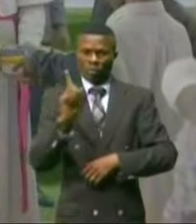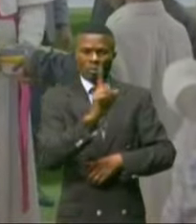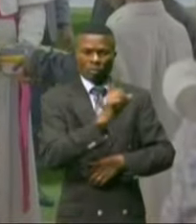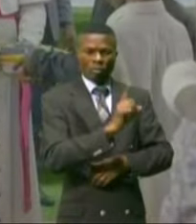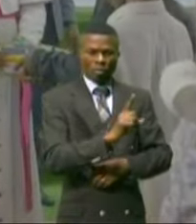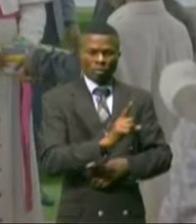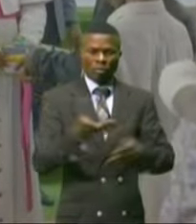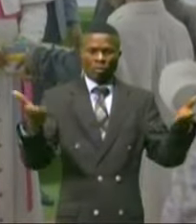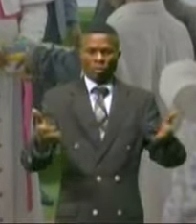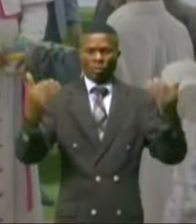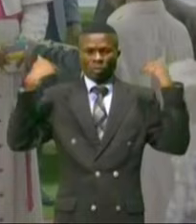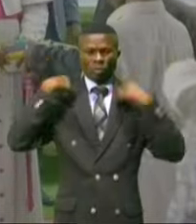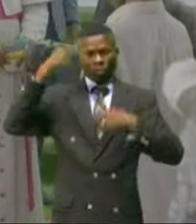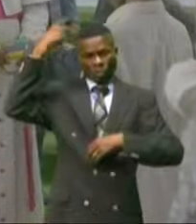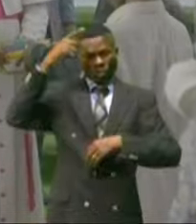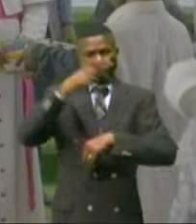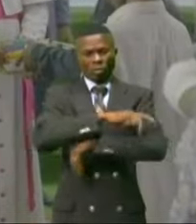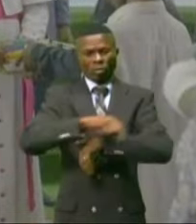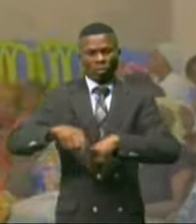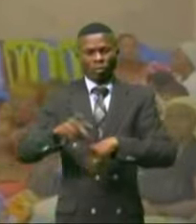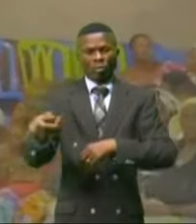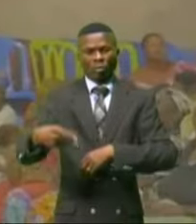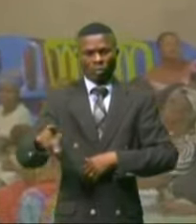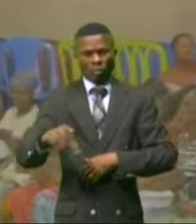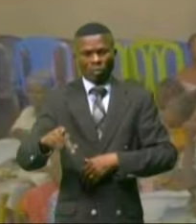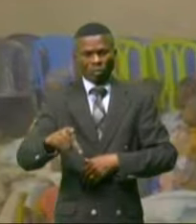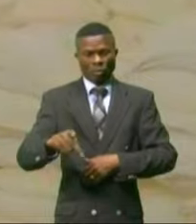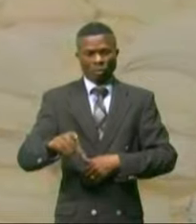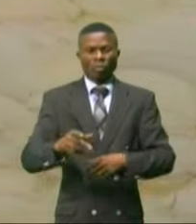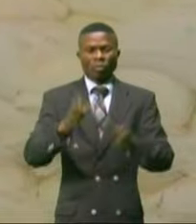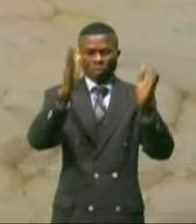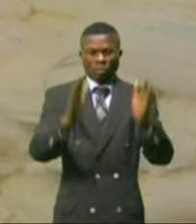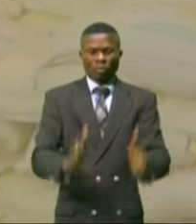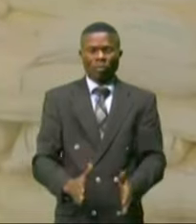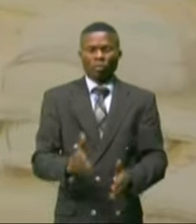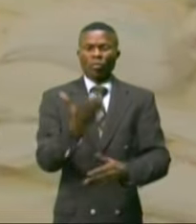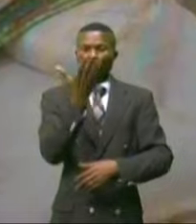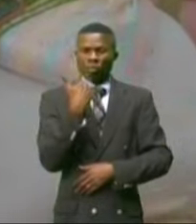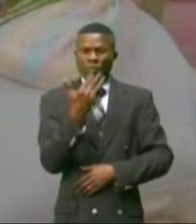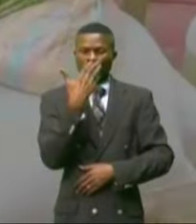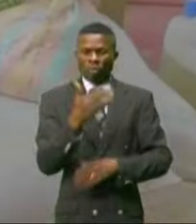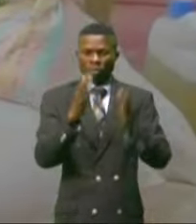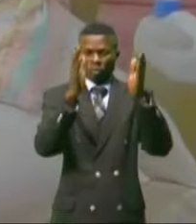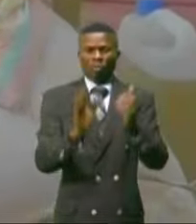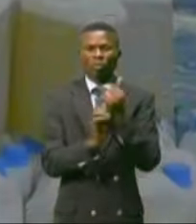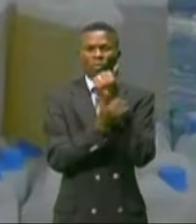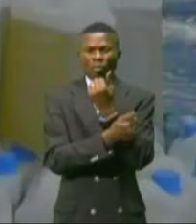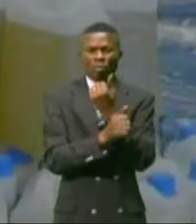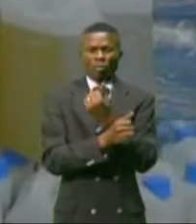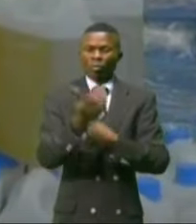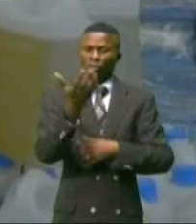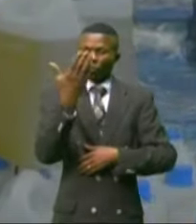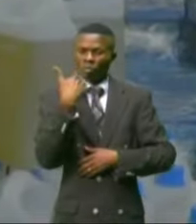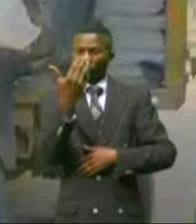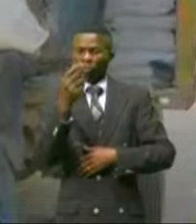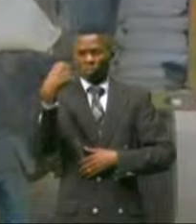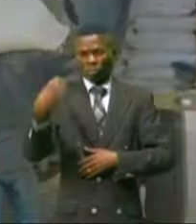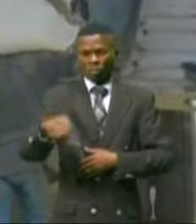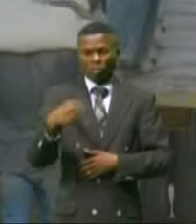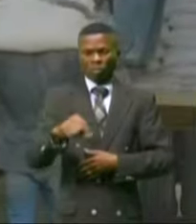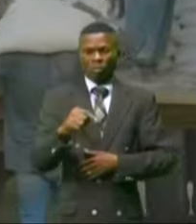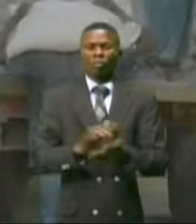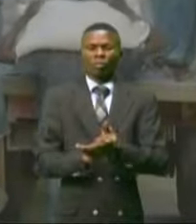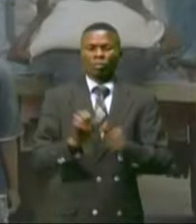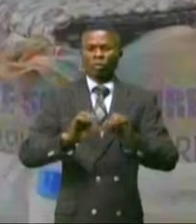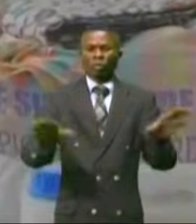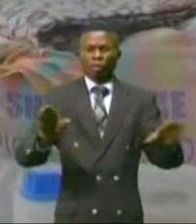présence des autorités politico-administratives de la province, des sauterelles, des farines de maïs, des haricots, de l'huile végétale, du sucre,